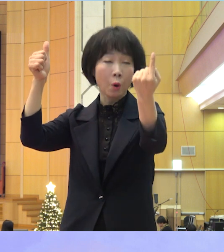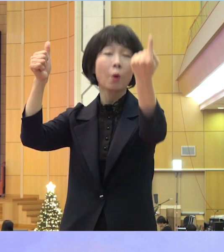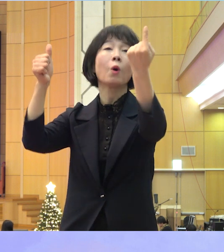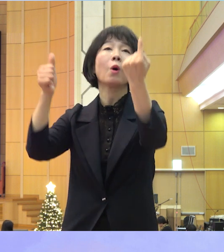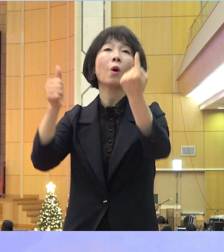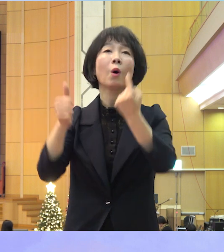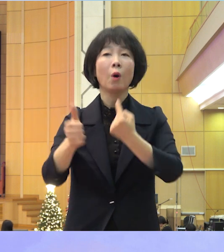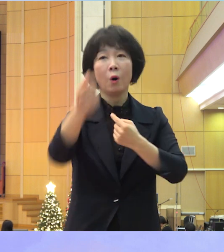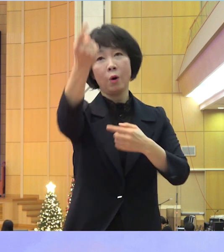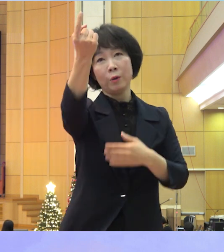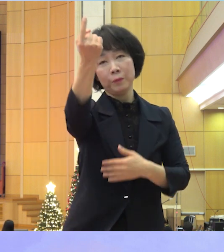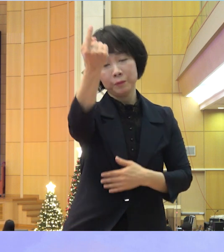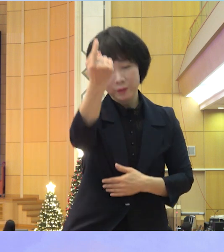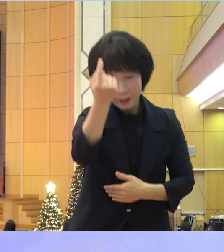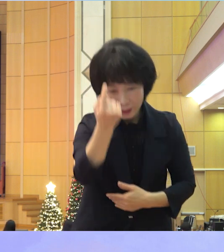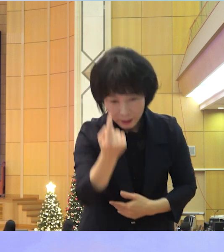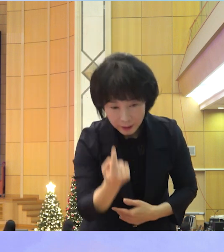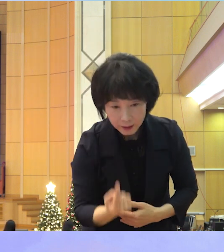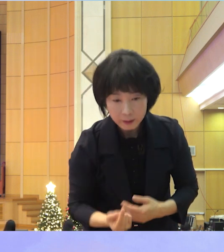주께로